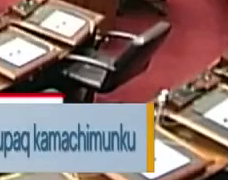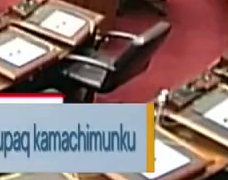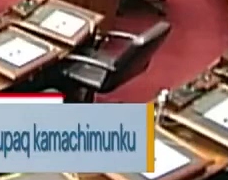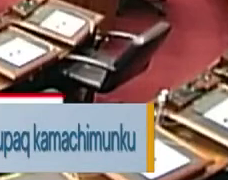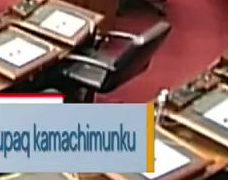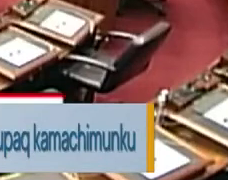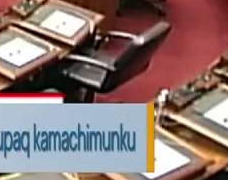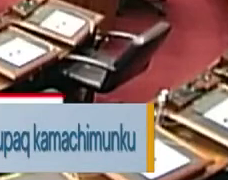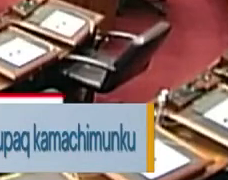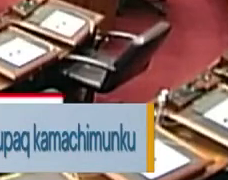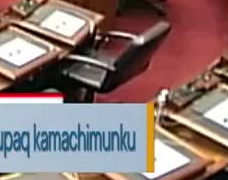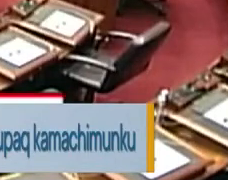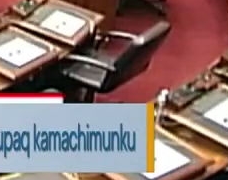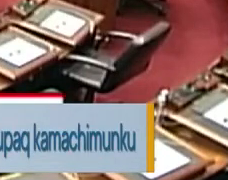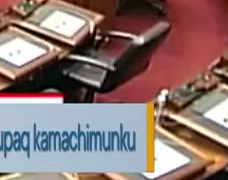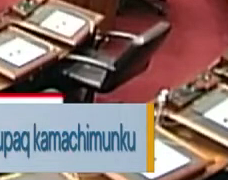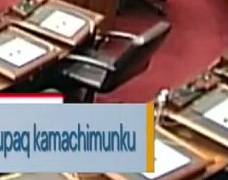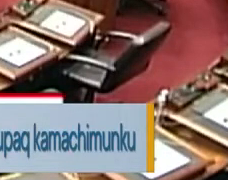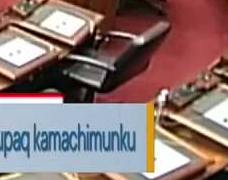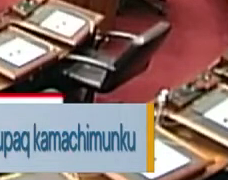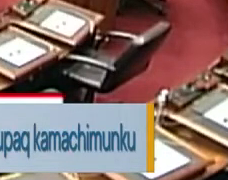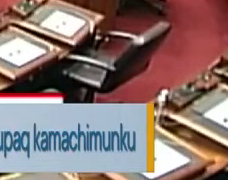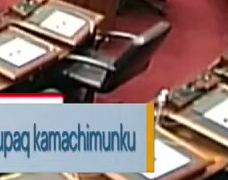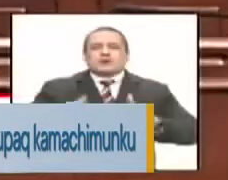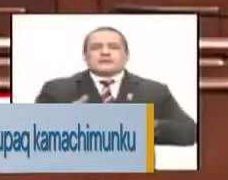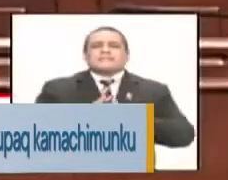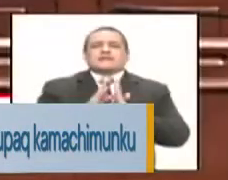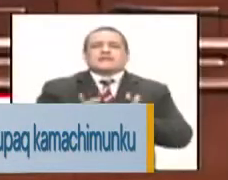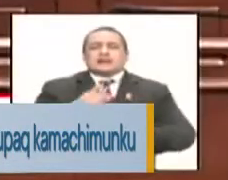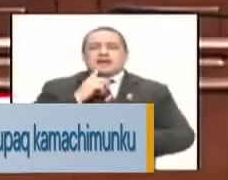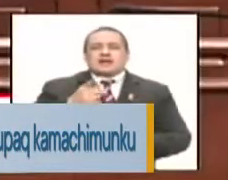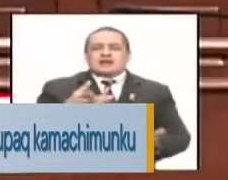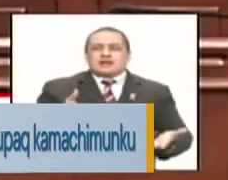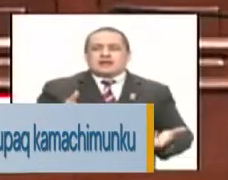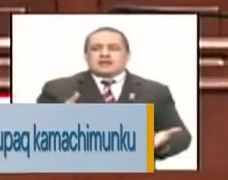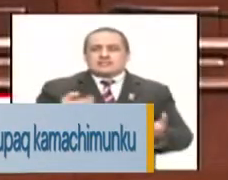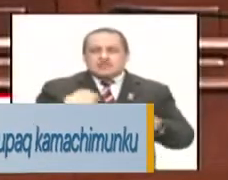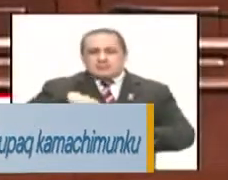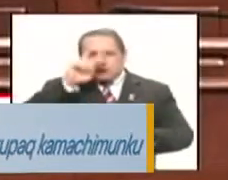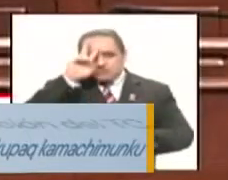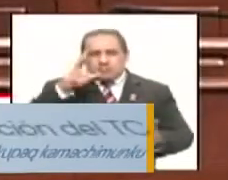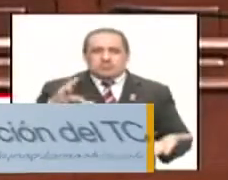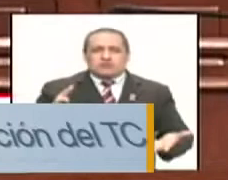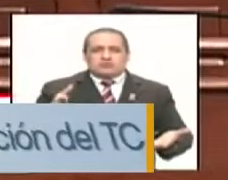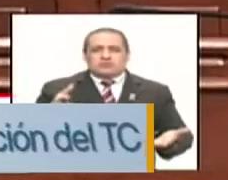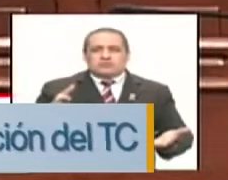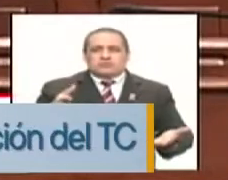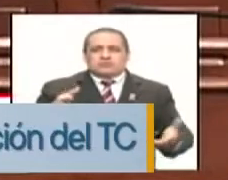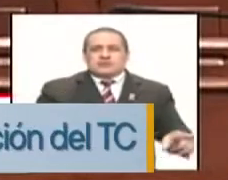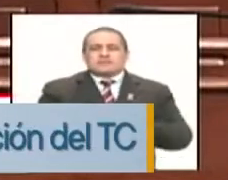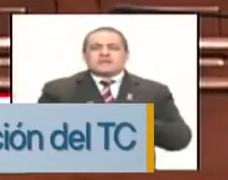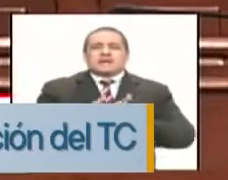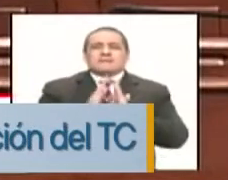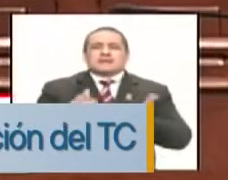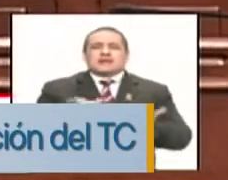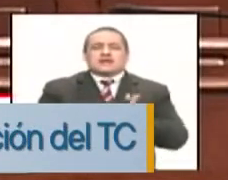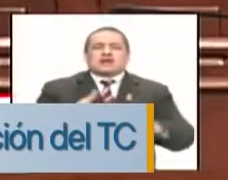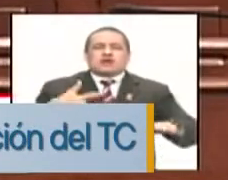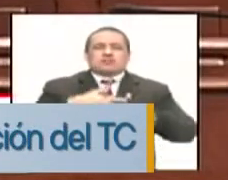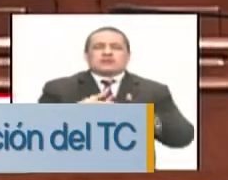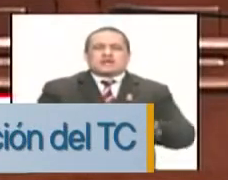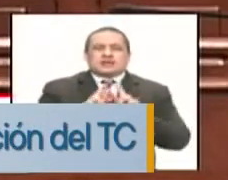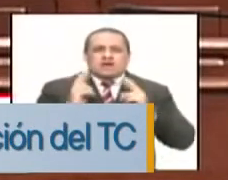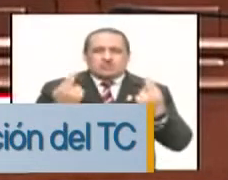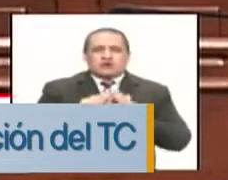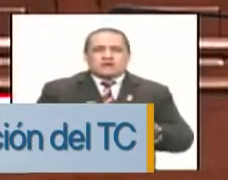Sapapuncha ojina, llamkay ninkuta, hispichichkaptinku, muillakuita, chaskir juzhaku. Comisión Permanente, llamkajkuna, manapunim